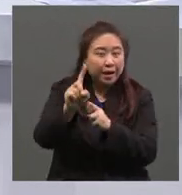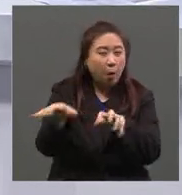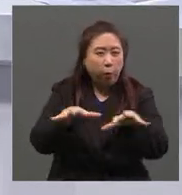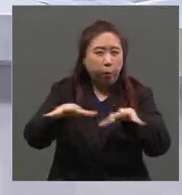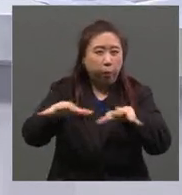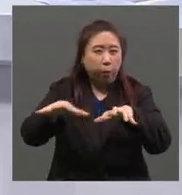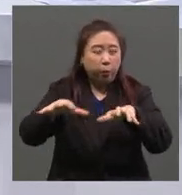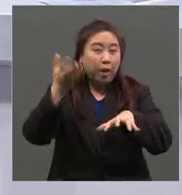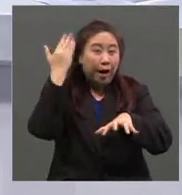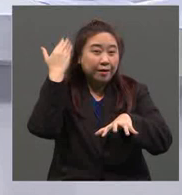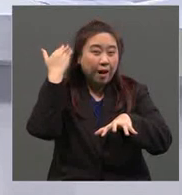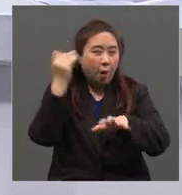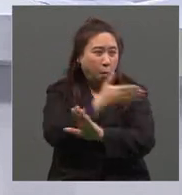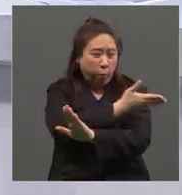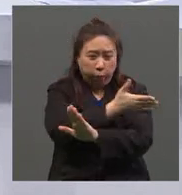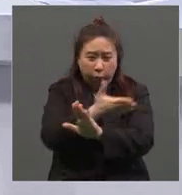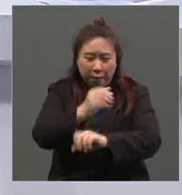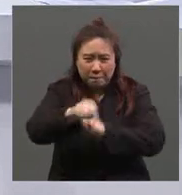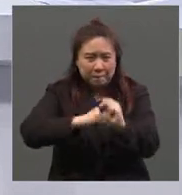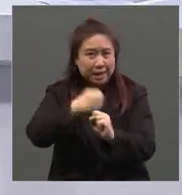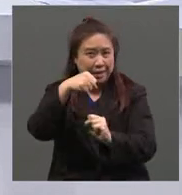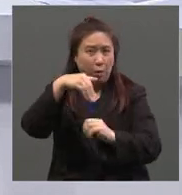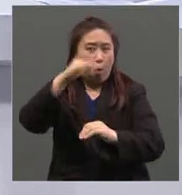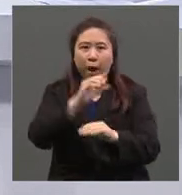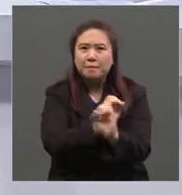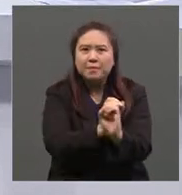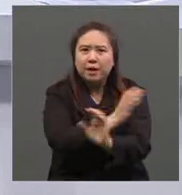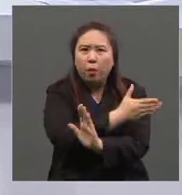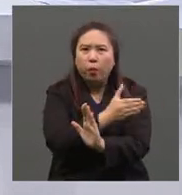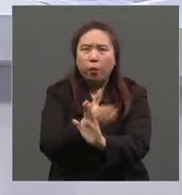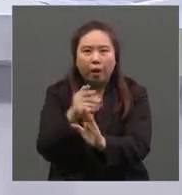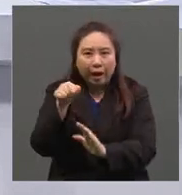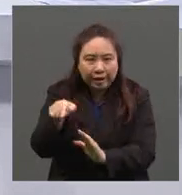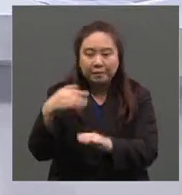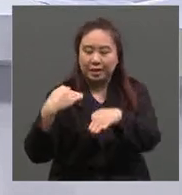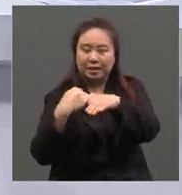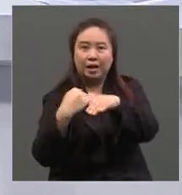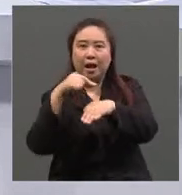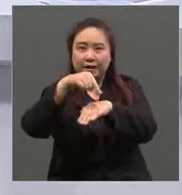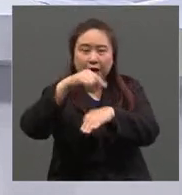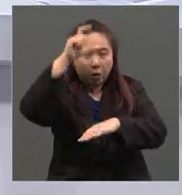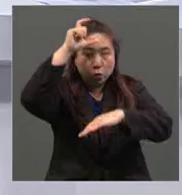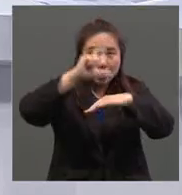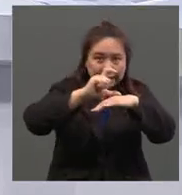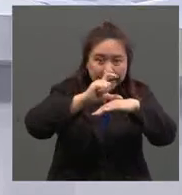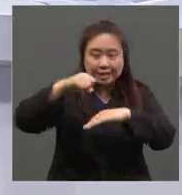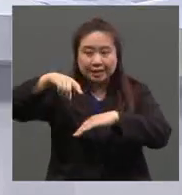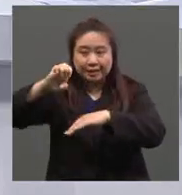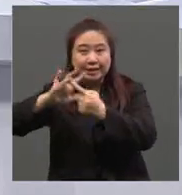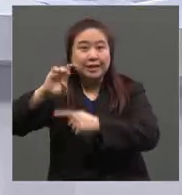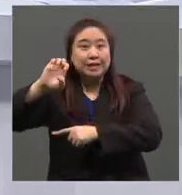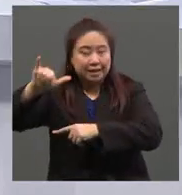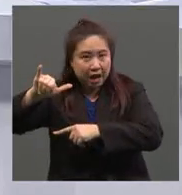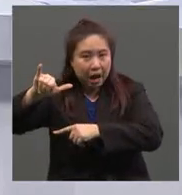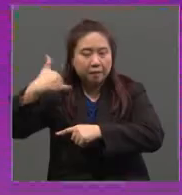ติครั้งใหญ่ในรอบหลาย10ปีนั่นก็คือเหตุการณ์แผ่นดินไหวที่ชายแดนตุรกีแล้วก็ซีเรียมีคนไทยที่อยู่ที่นั่นนะครับ